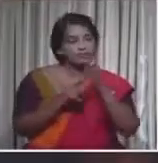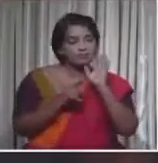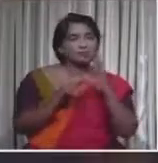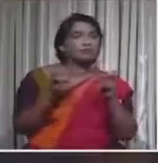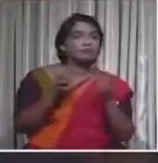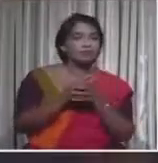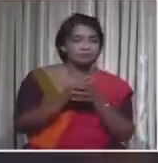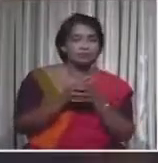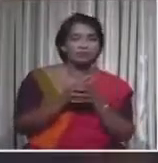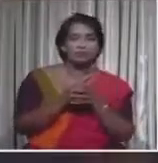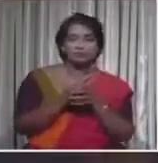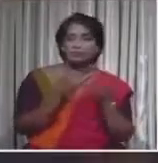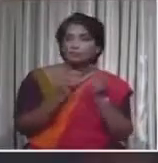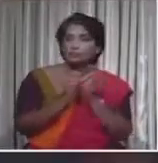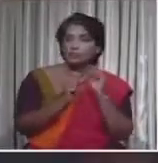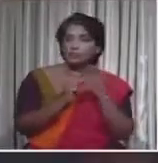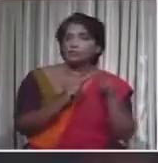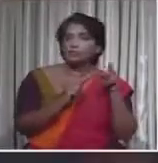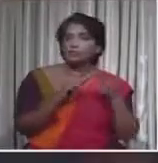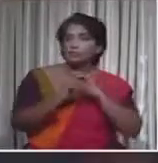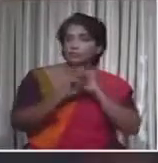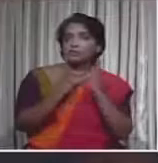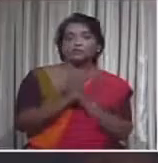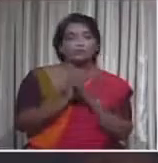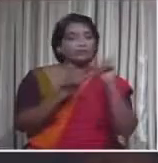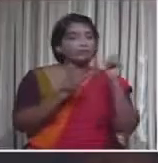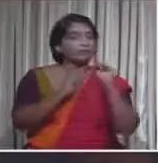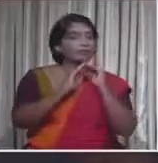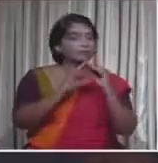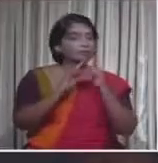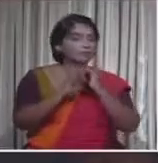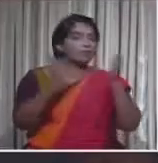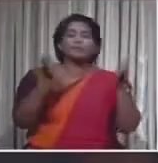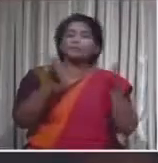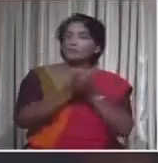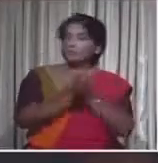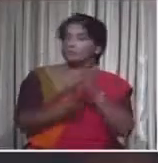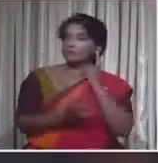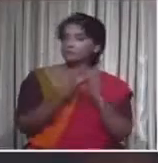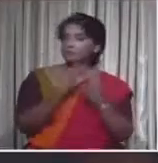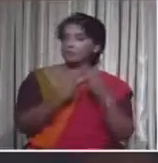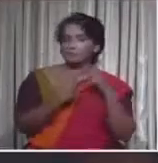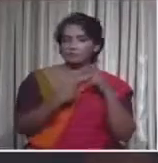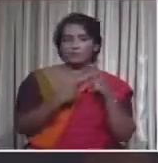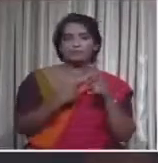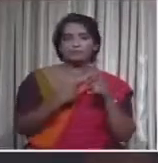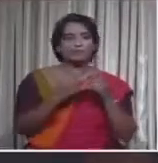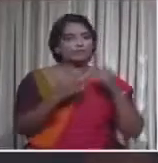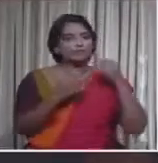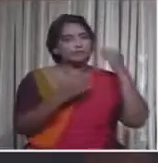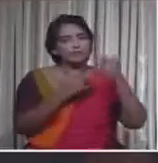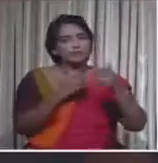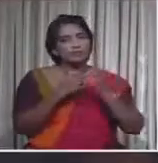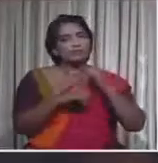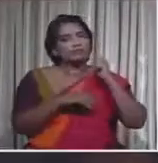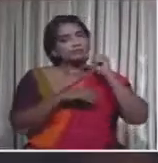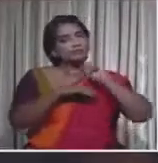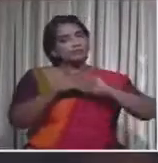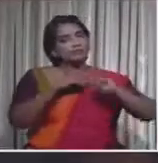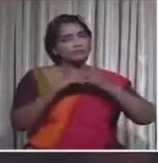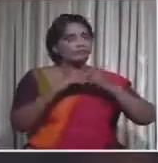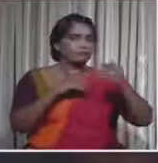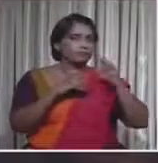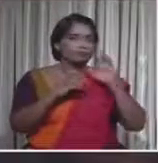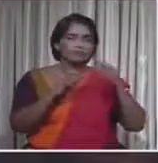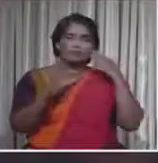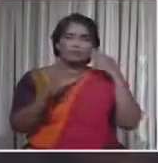කාර්යසාධක බලකායක් ඇති කරලා මේ සියලු ආයතනවල ඒකාබද්ධ මෙහෙයුමක් තුළින් අපි දීර්ඝකාලීන සැලසුමක් ඔස්සේ ගිහිල්ලා